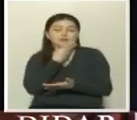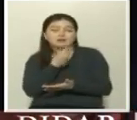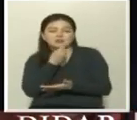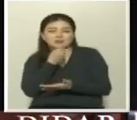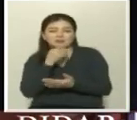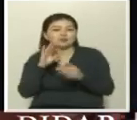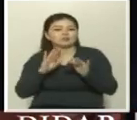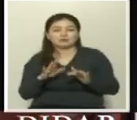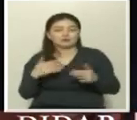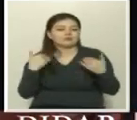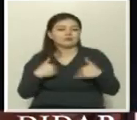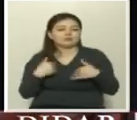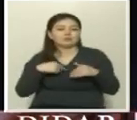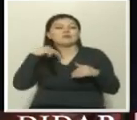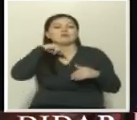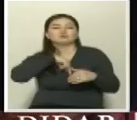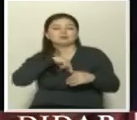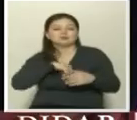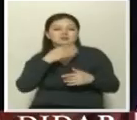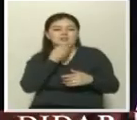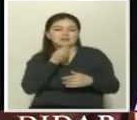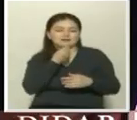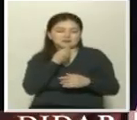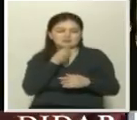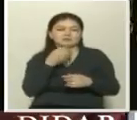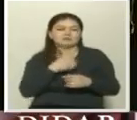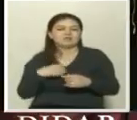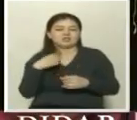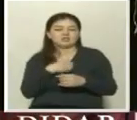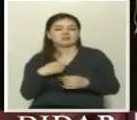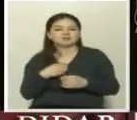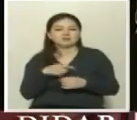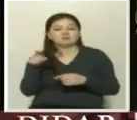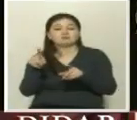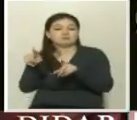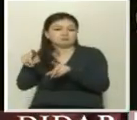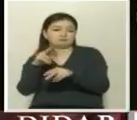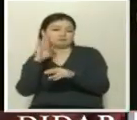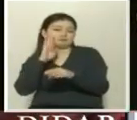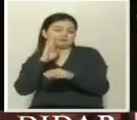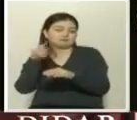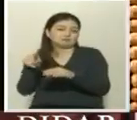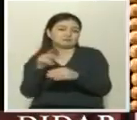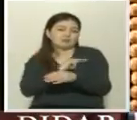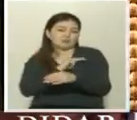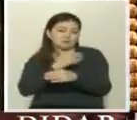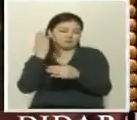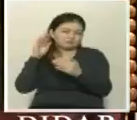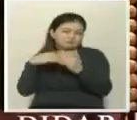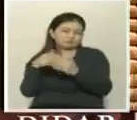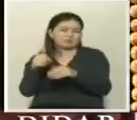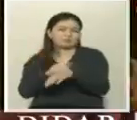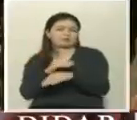внешне но и внутренней Вот это относится к этой актрисе более 10 артистов трудятся в Кукольном театре где